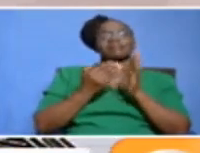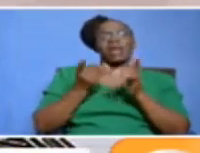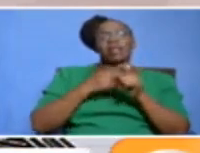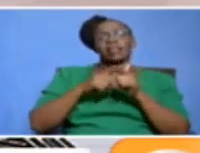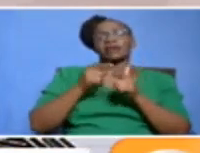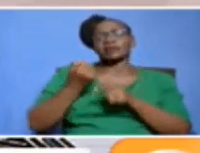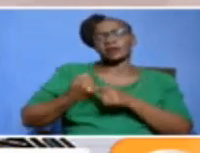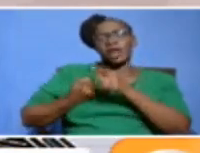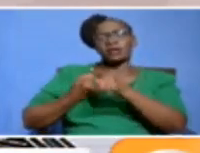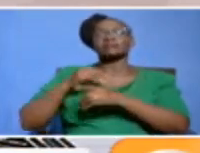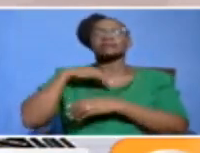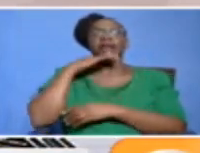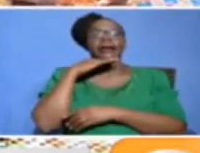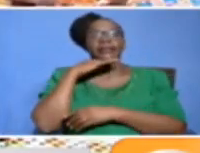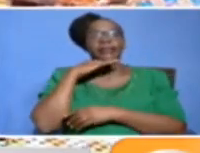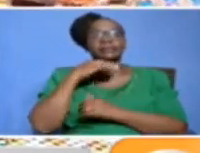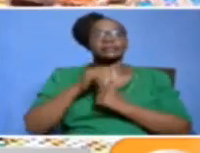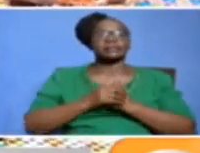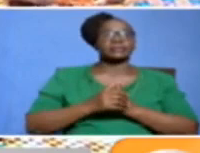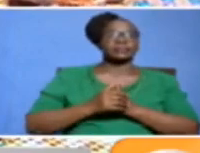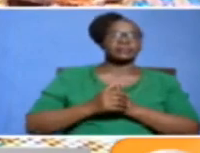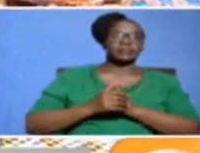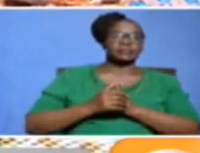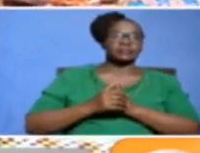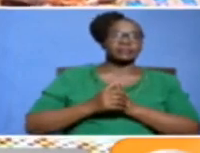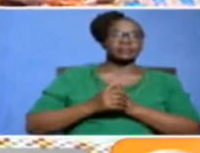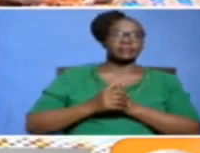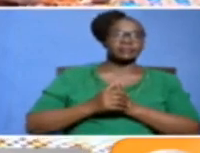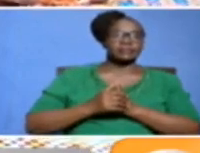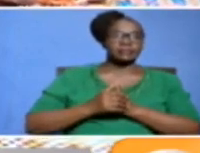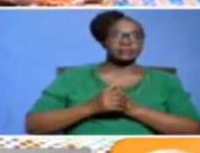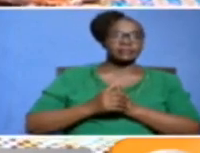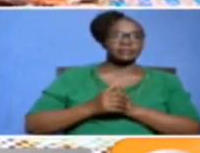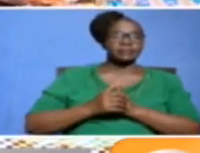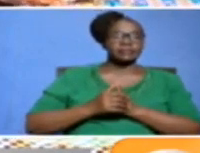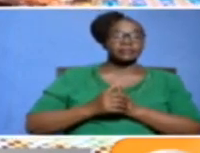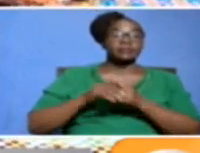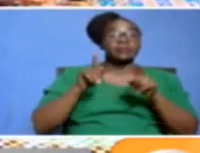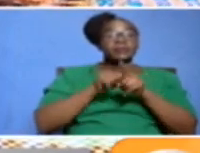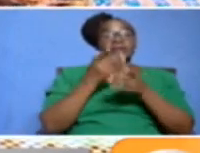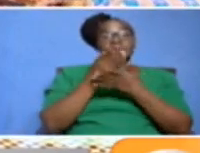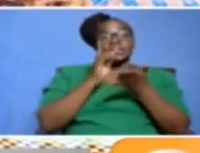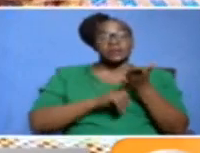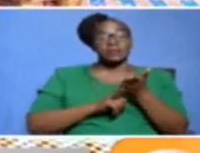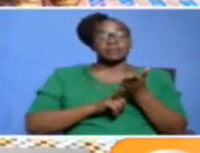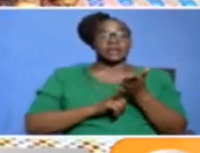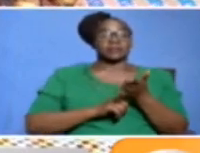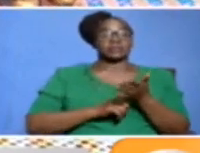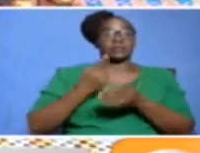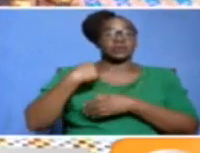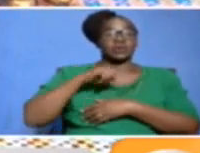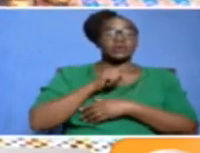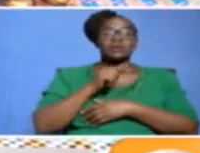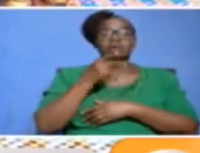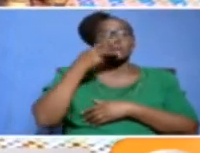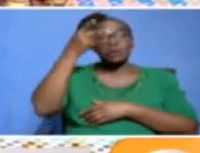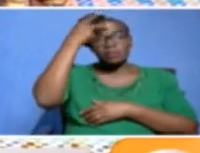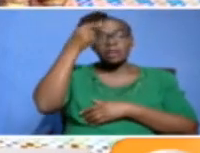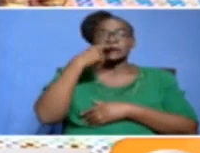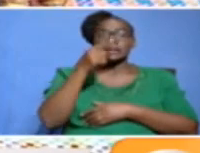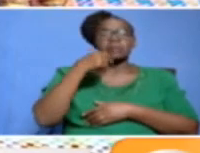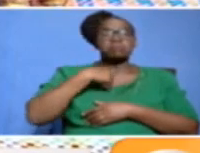siwezi kujua. Anaitwa jina, nafurahi kwamba mtoto ametajwa jina lake. Sasa unakuta kwamba kuna jambo lingine lile ambalo sio eti mzazi useme kwamba